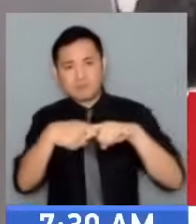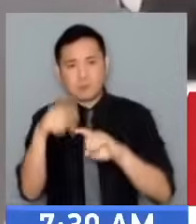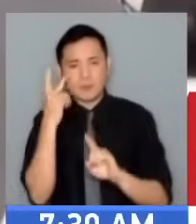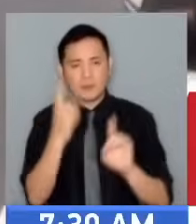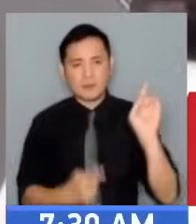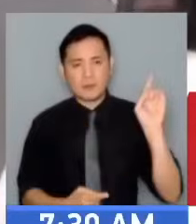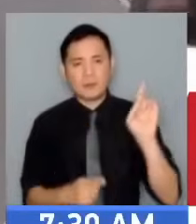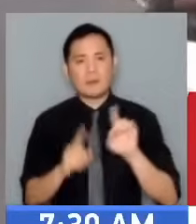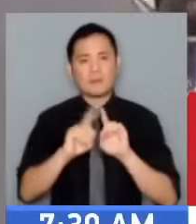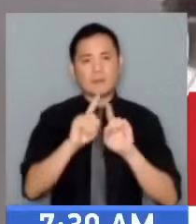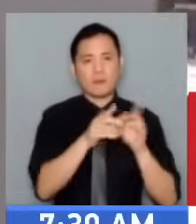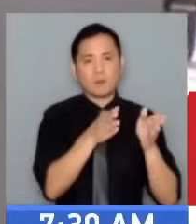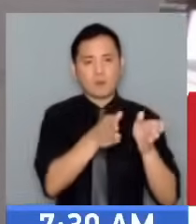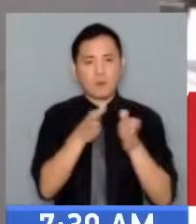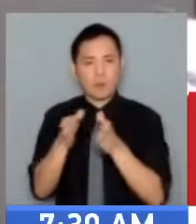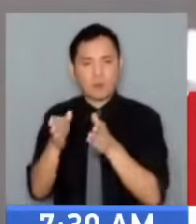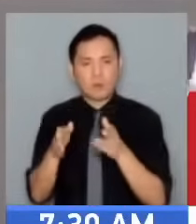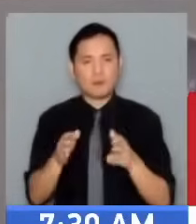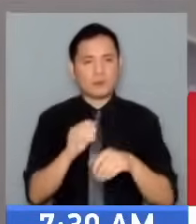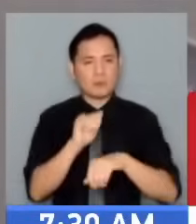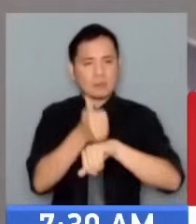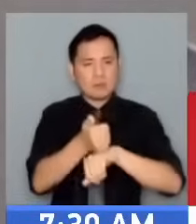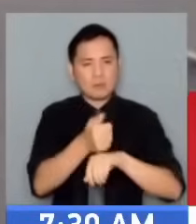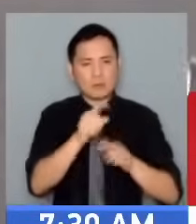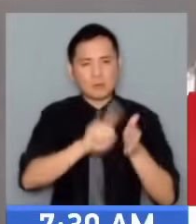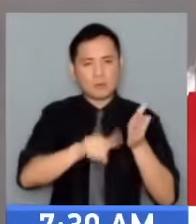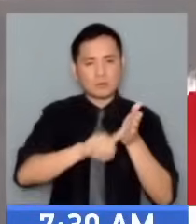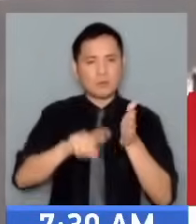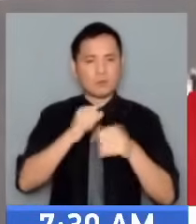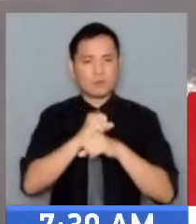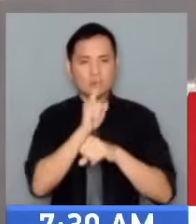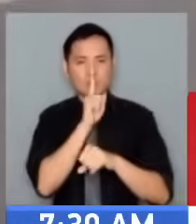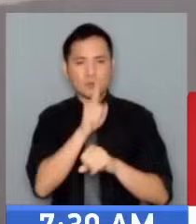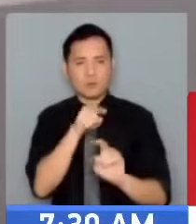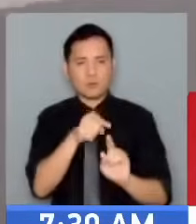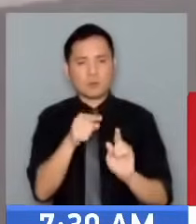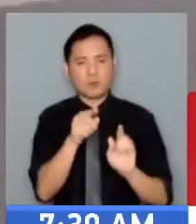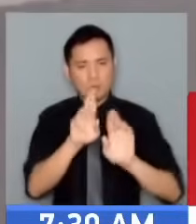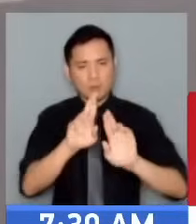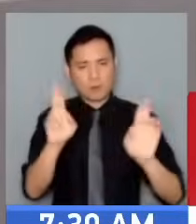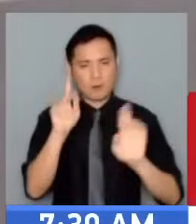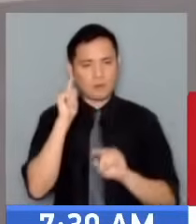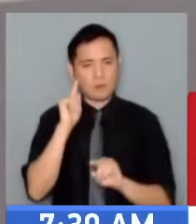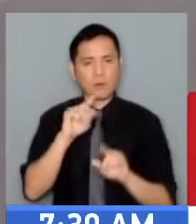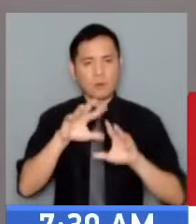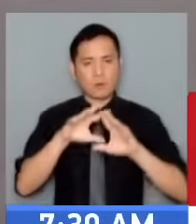ruta at mabuhay lanes bilang paghahanda pa rin sa FIBA World Cup hosting ng ating